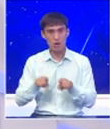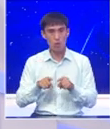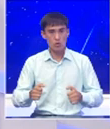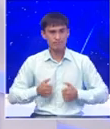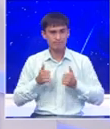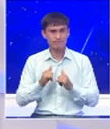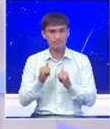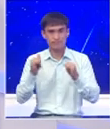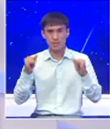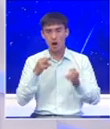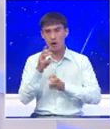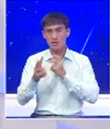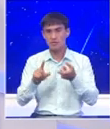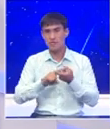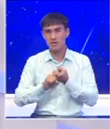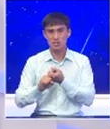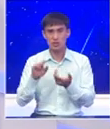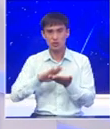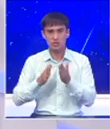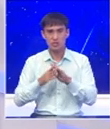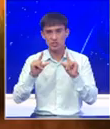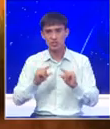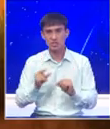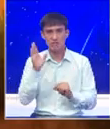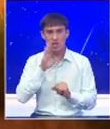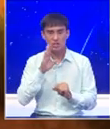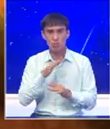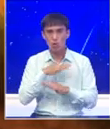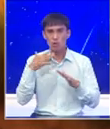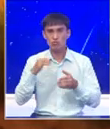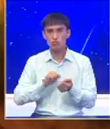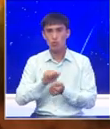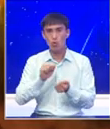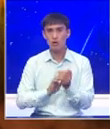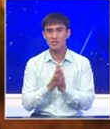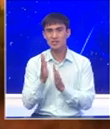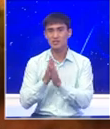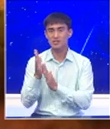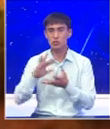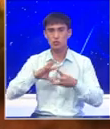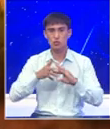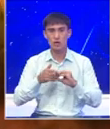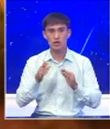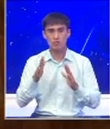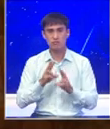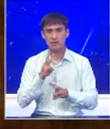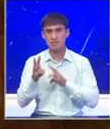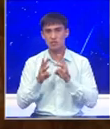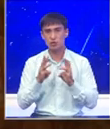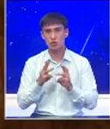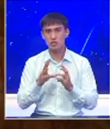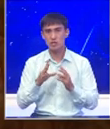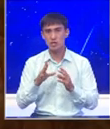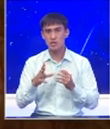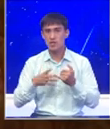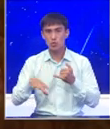стремительное распространение огня связано с чрезвычайно низкой влажностью и множеством сухой растительности. В результате происходит возгорание на еще не